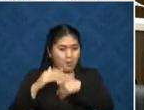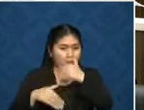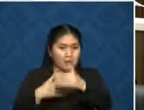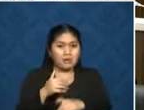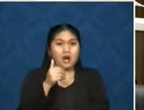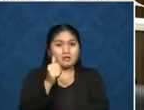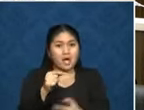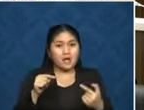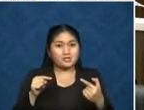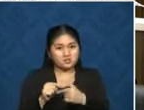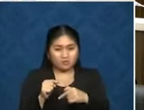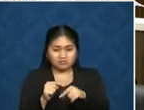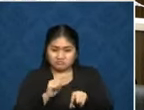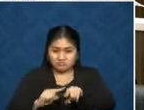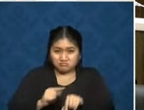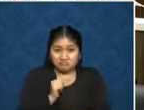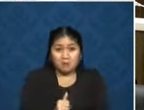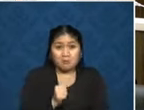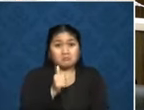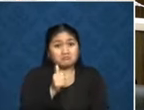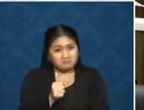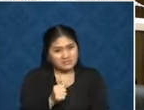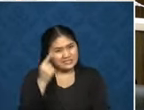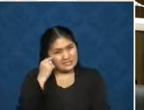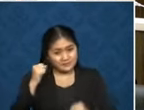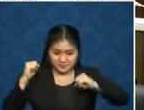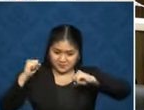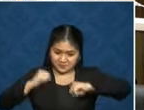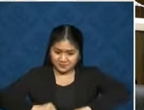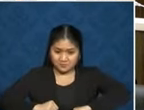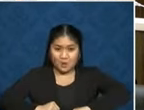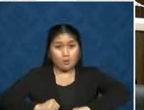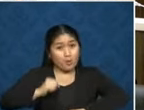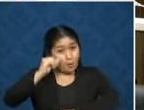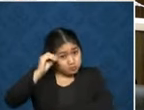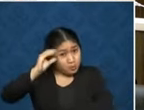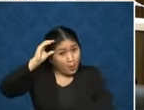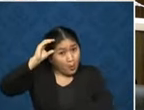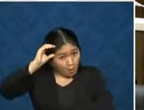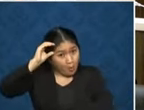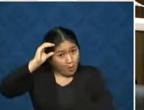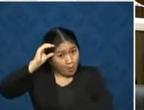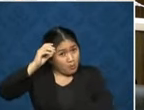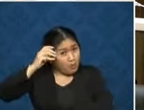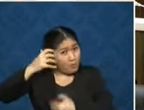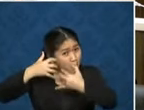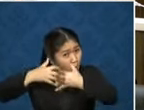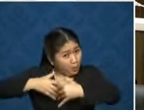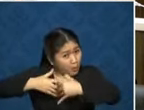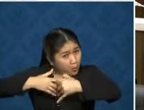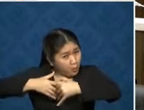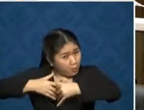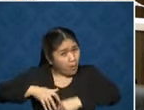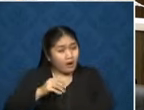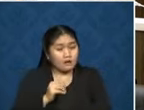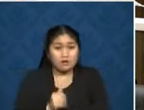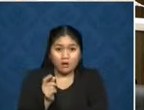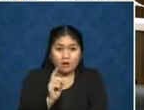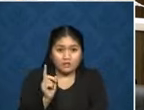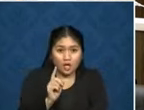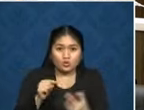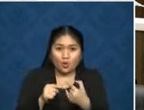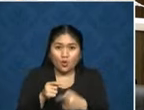ารถใช้ในการพาณิชย์ได้ดีเพราะฉะนั้นการตัดสินใจบนข้อมูลมหาศาลเนี่ยมันก็จะทำให้งาน